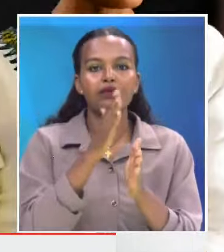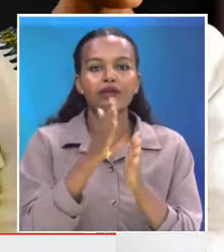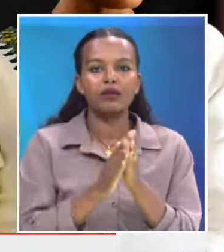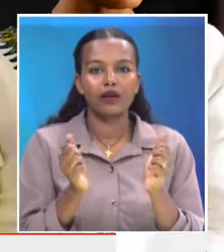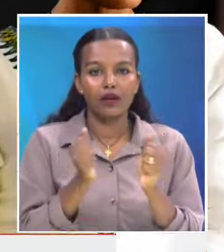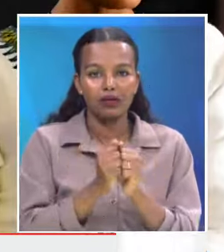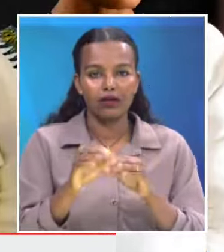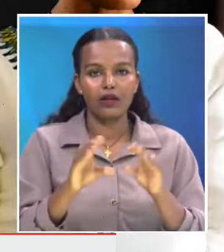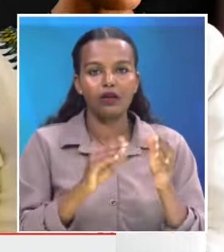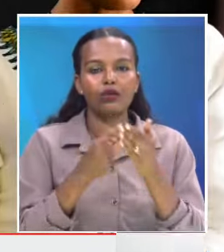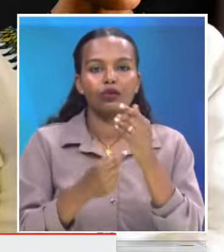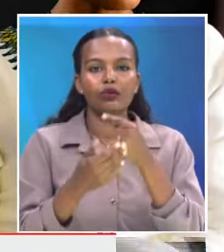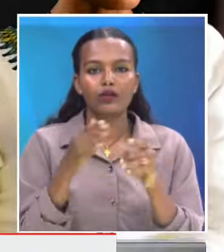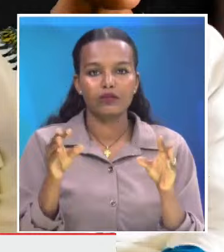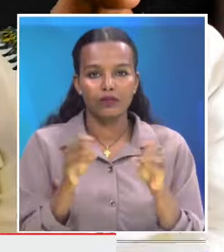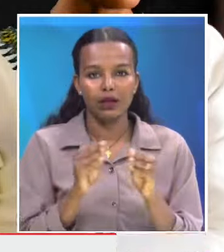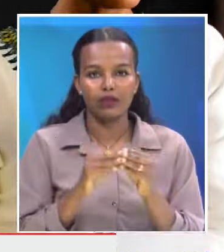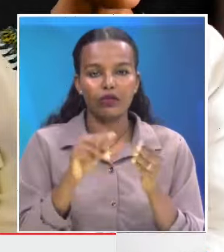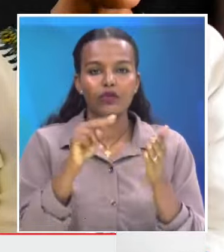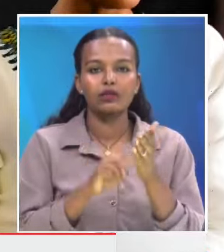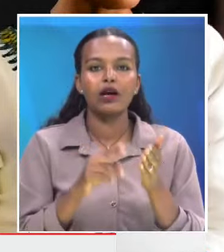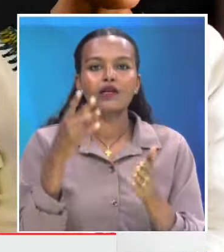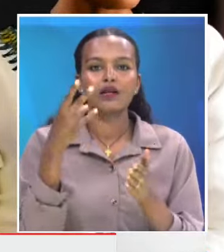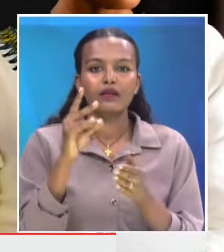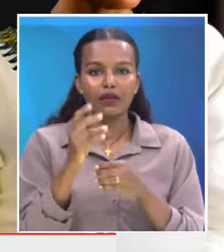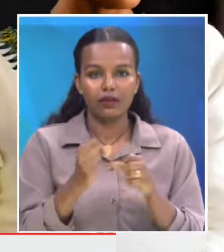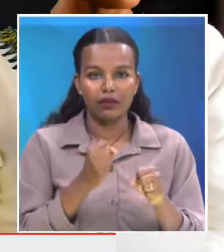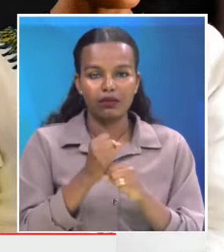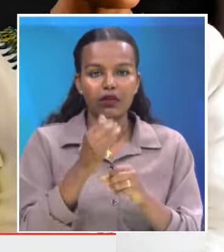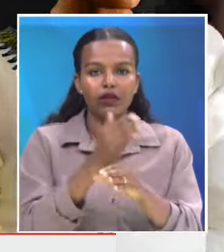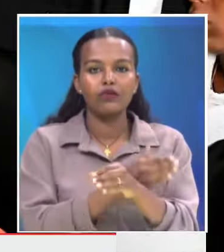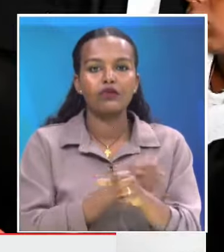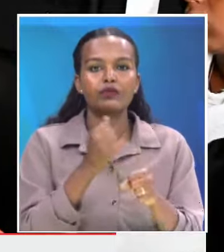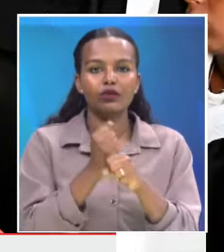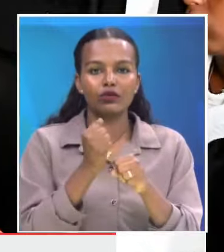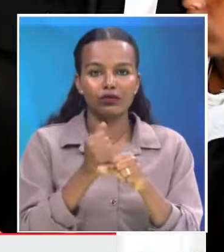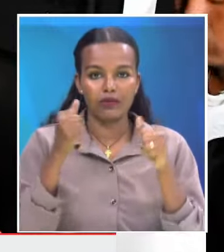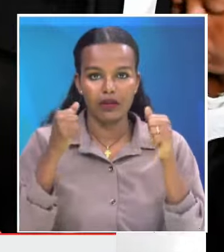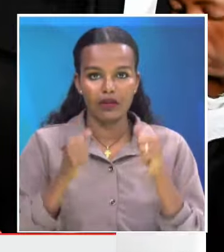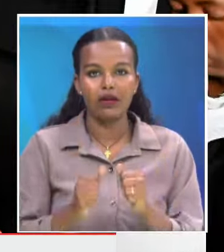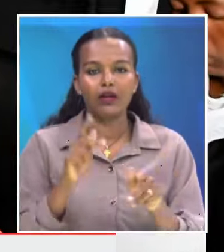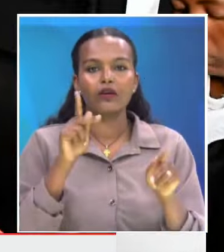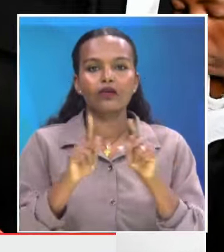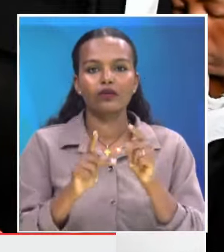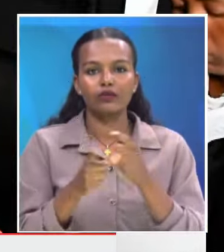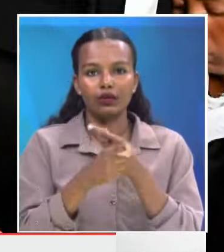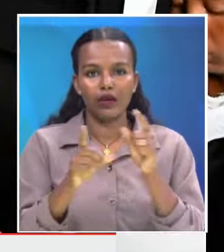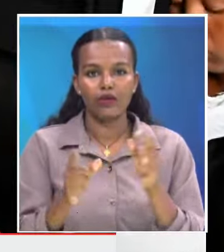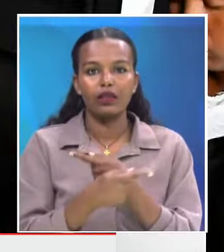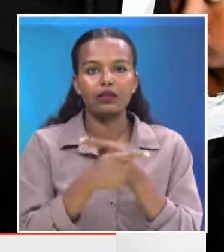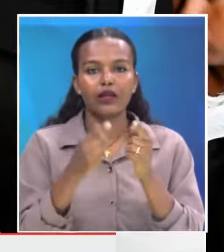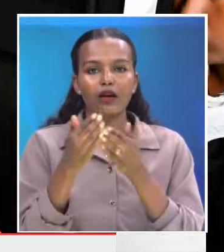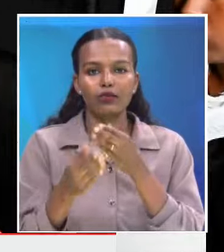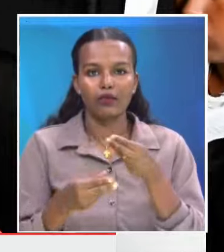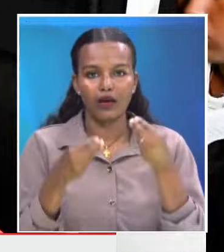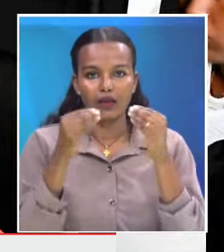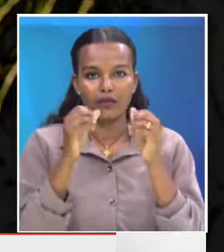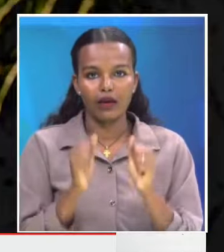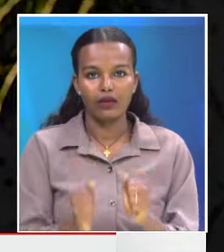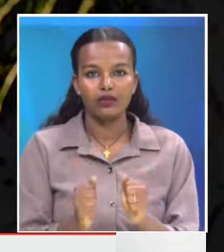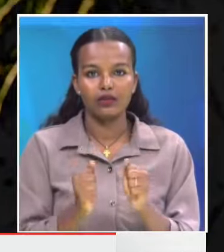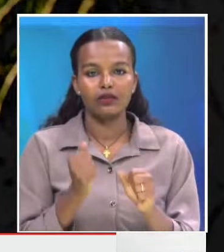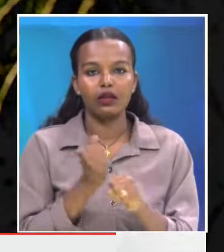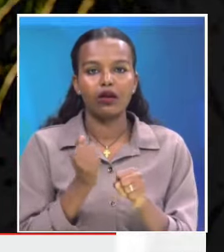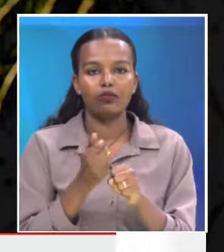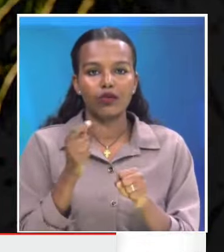ጋር ባካሄደው የውይይት መድረክ በ2017 ዓ.ም የሪፎርም ስራዎችን በማጠናከር ህብረተሰቡ ፍትሃዊና ነጻ አገልግሎት ማግኘት እንዲችል እየተሰራ